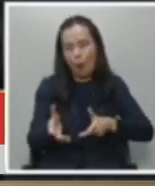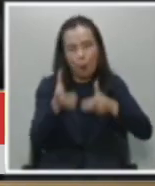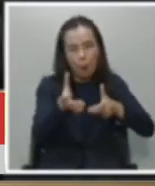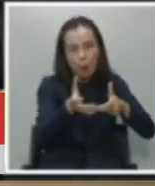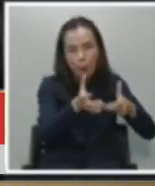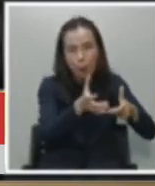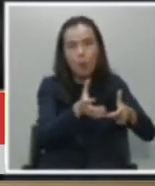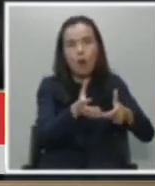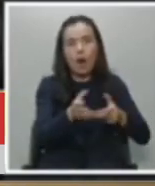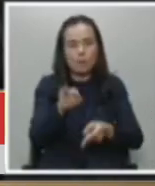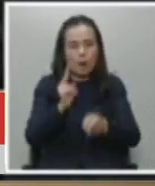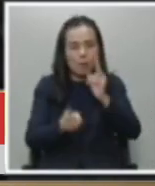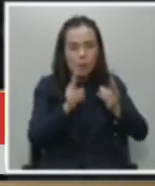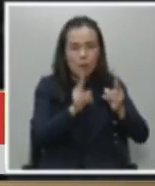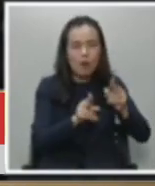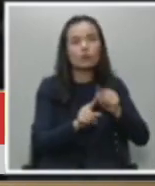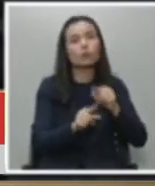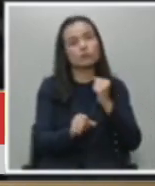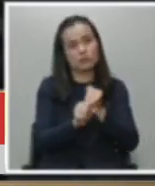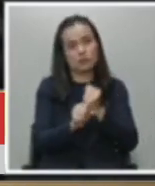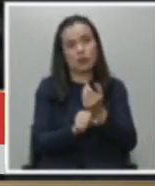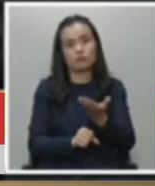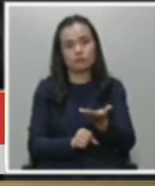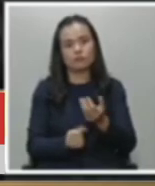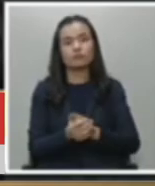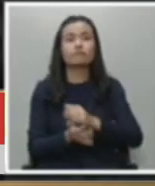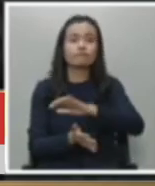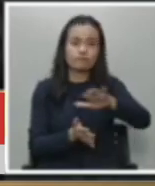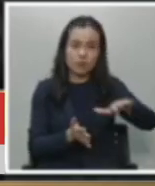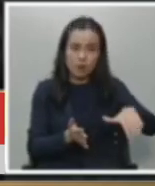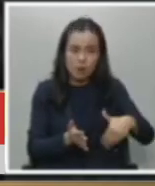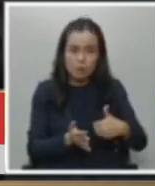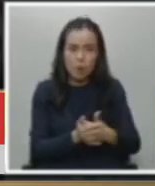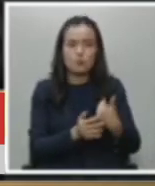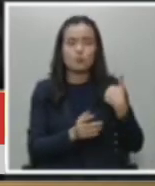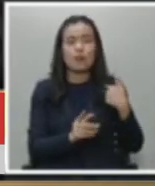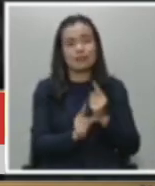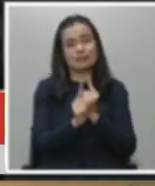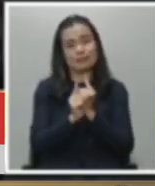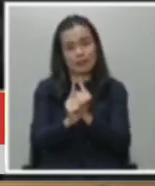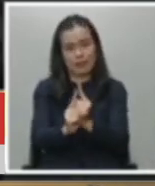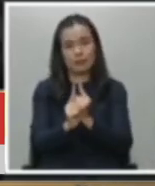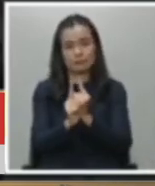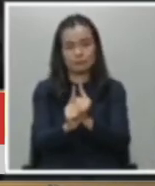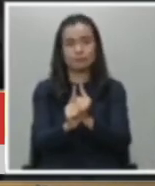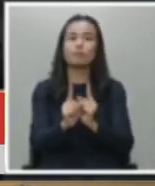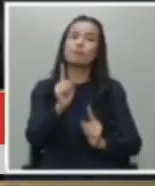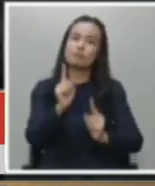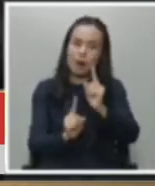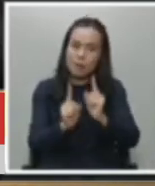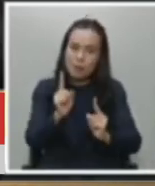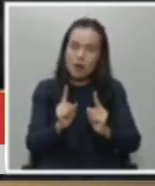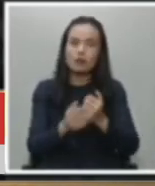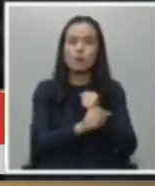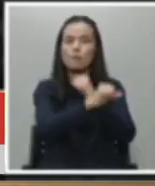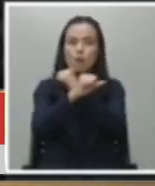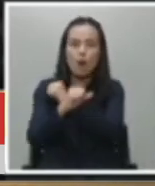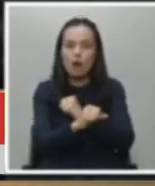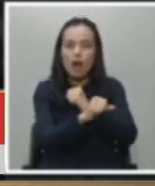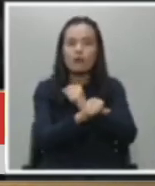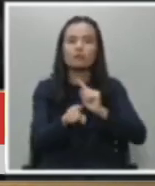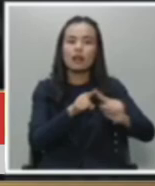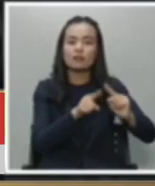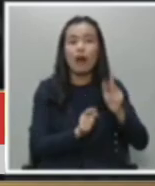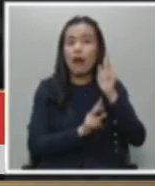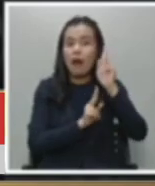เล็กยาวที่เขาใช้ปฏิบัติการทั้งหมดก็มีการติดตามนะสกัดกั้นตลอดตอนนี้เห็นได้